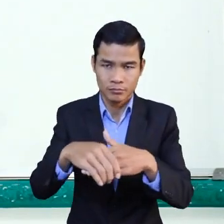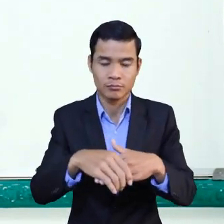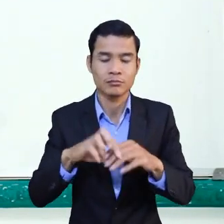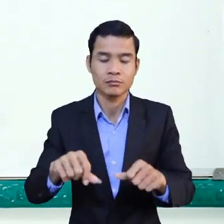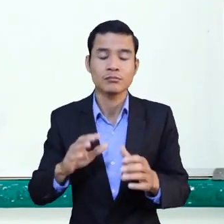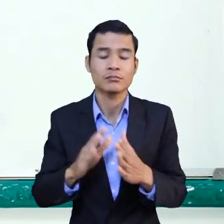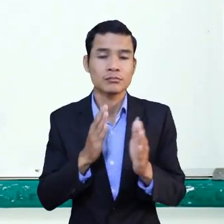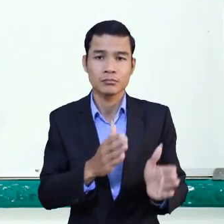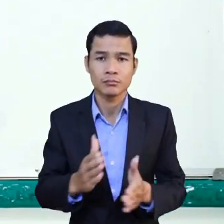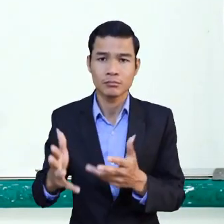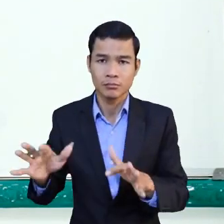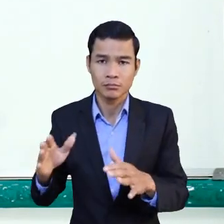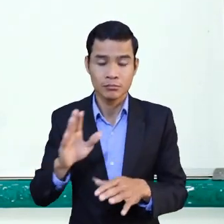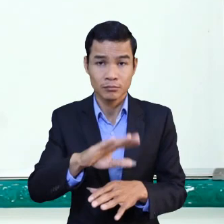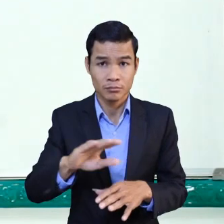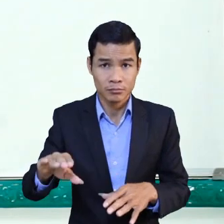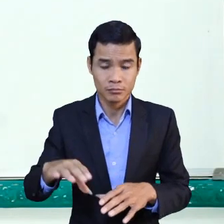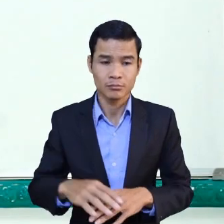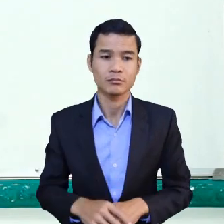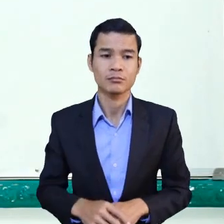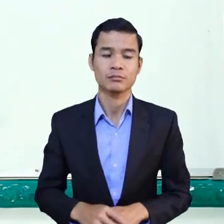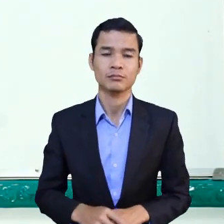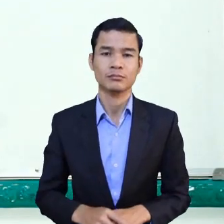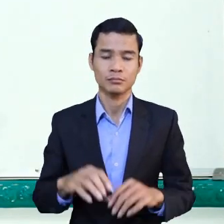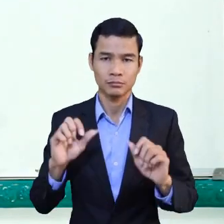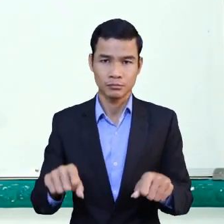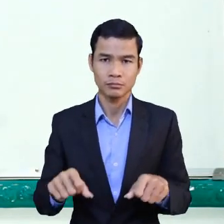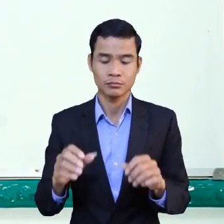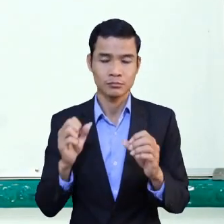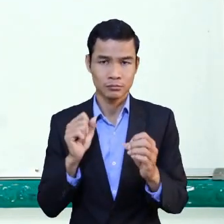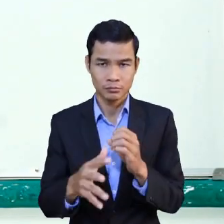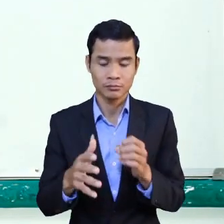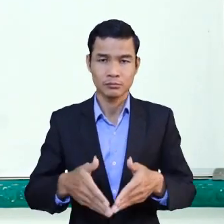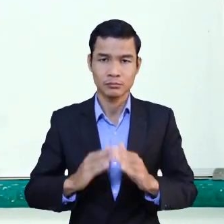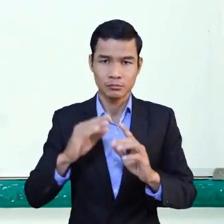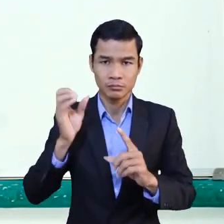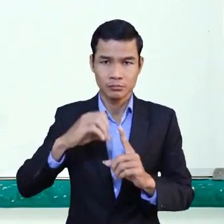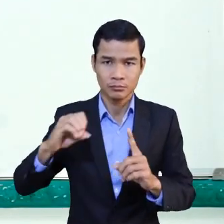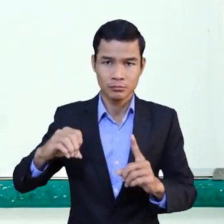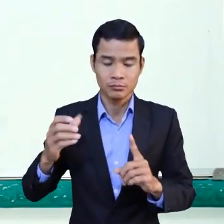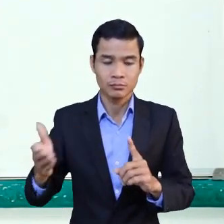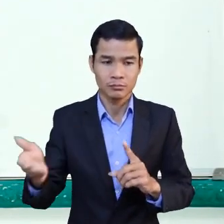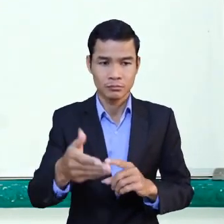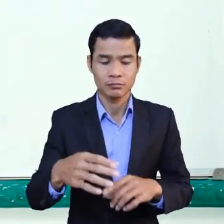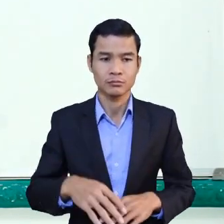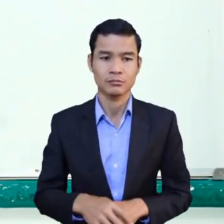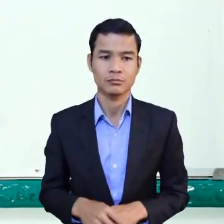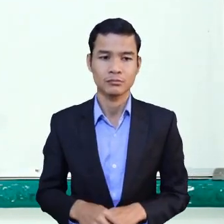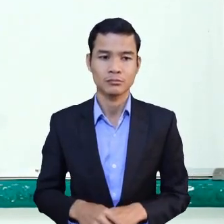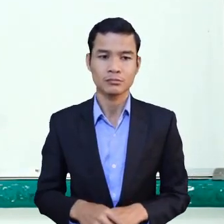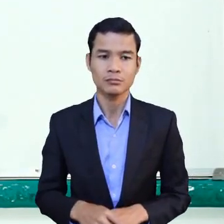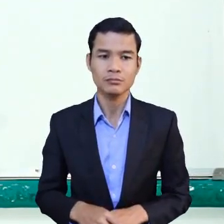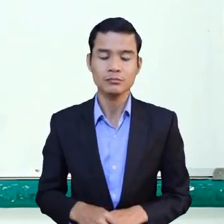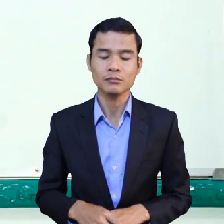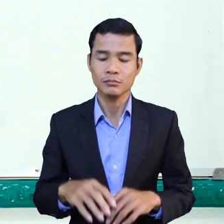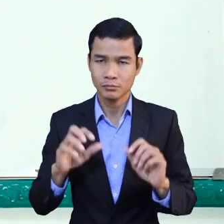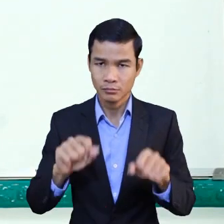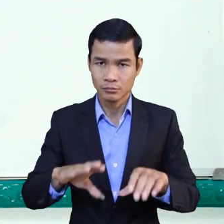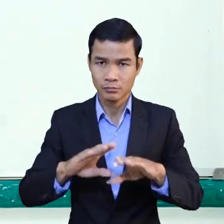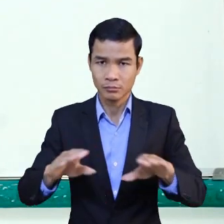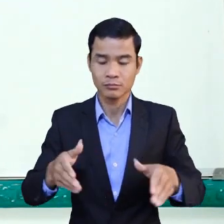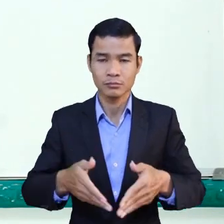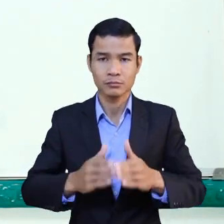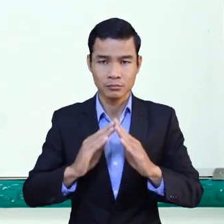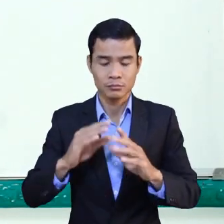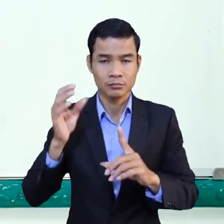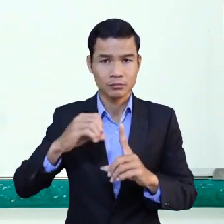កូនត្រៀមខ្លួនរួចរាល់ហើយឬនៅកូនចាចាប់ផ្ដើមបង្កើតលបាសចាប់ផ្ដើមចាកូនប